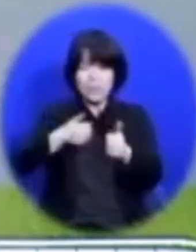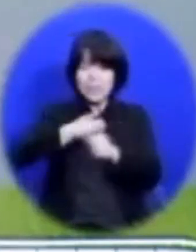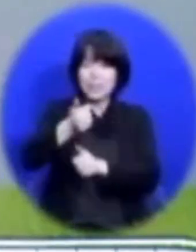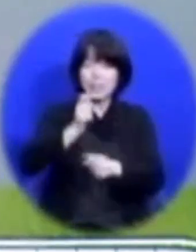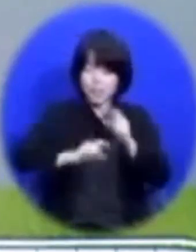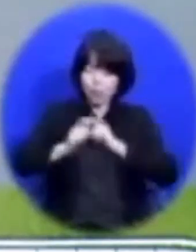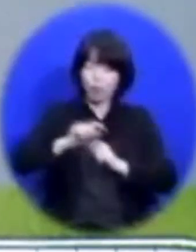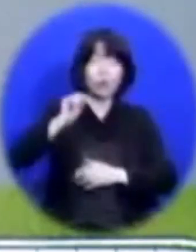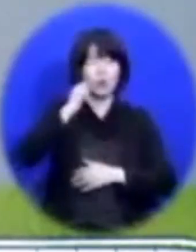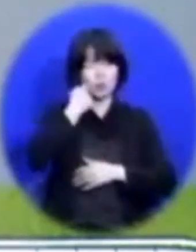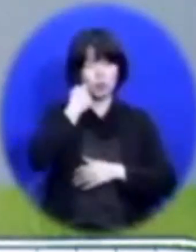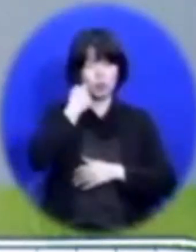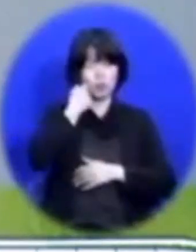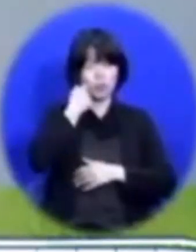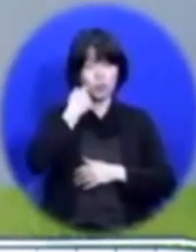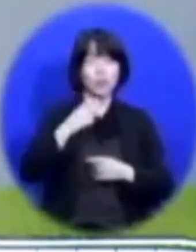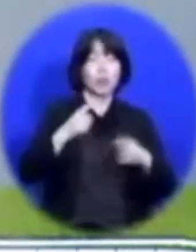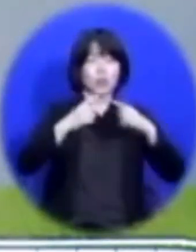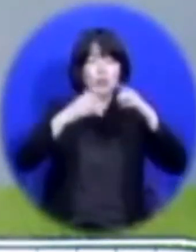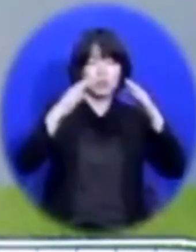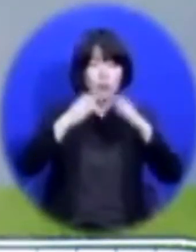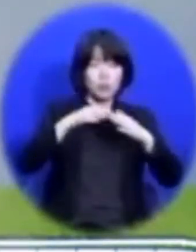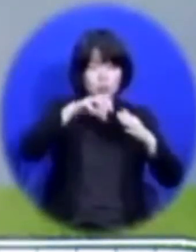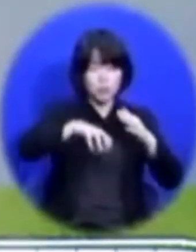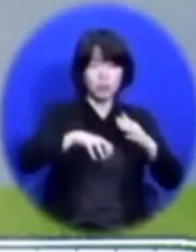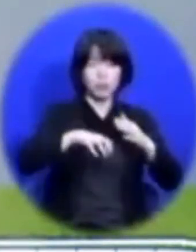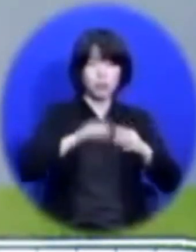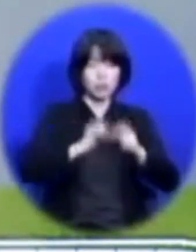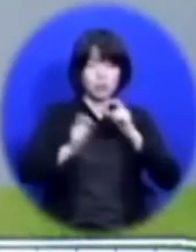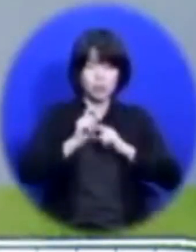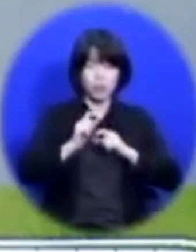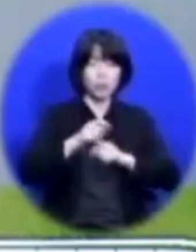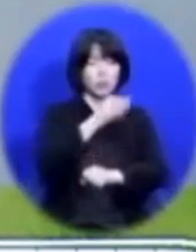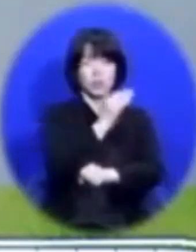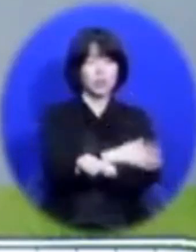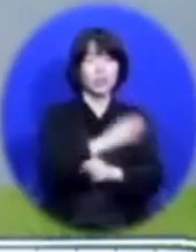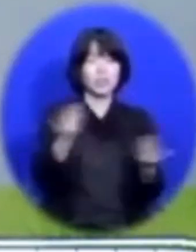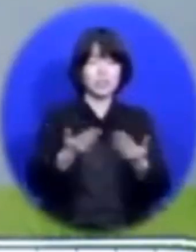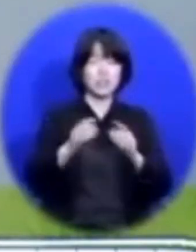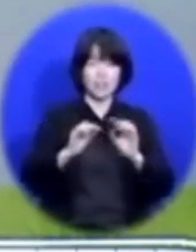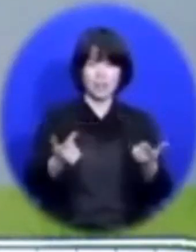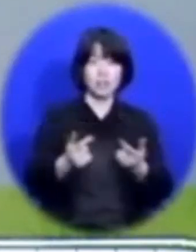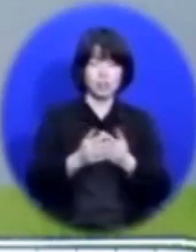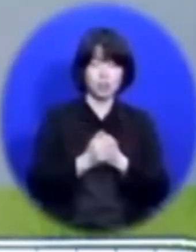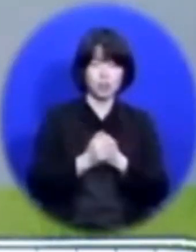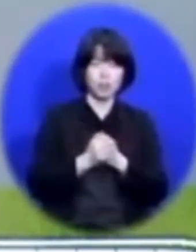훨씬더 어렵고,교회운영은 복잡하기때문에간단한문제가아닙니다.